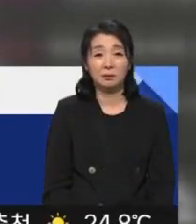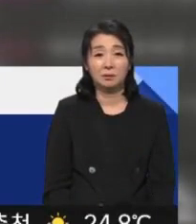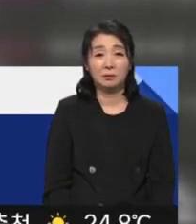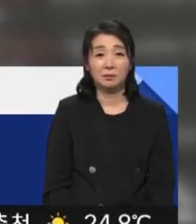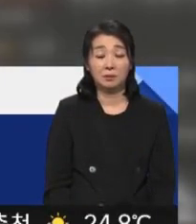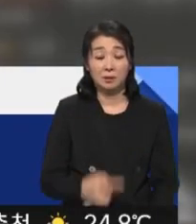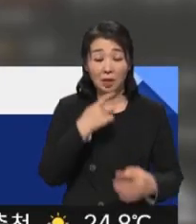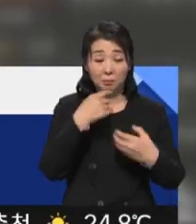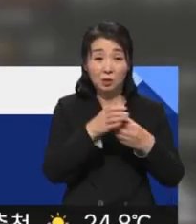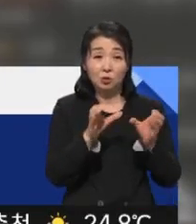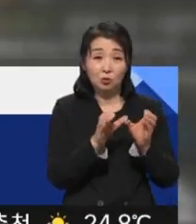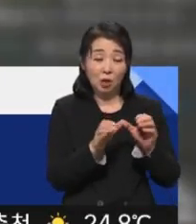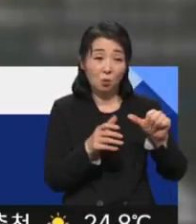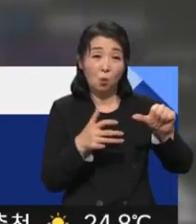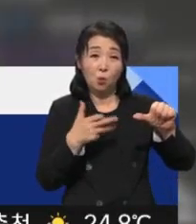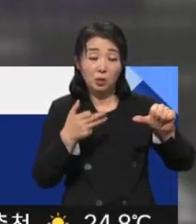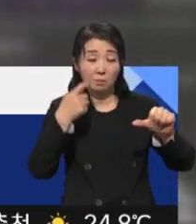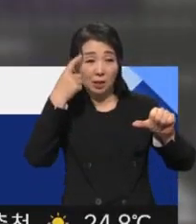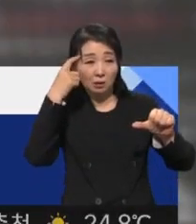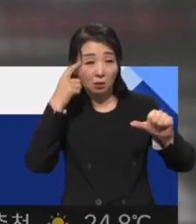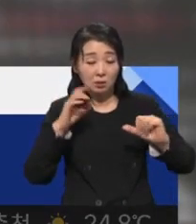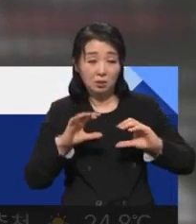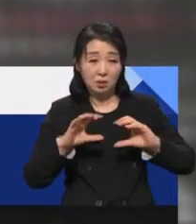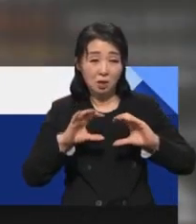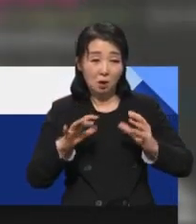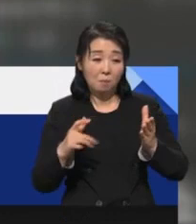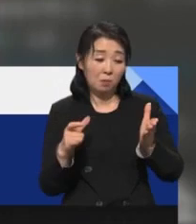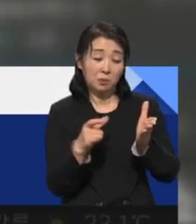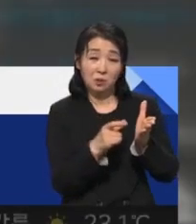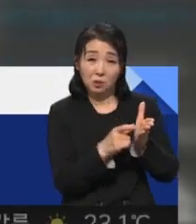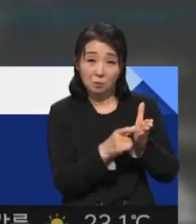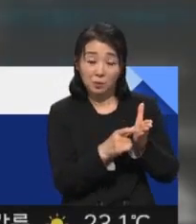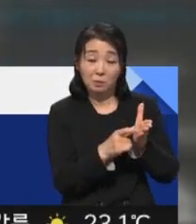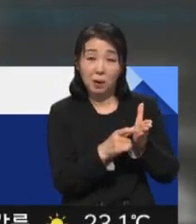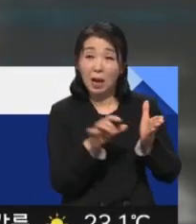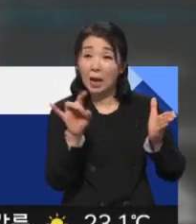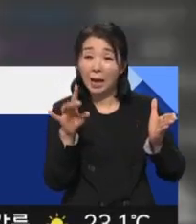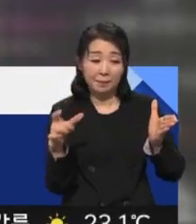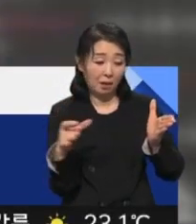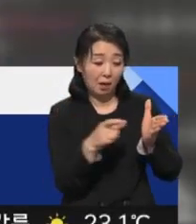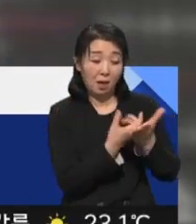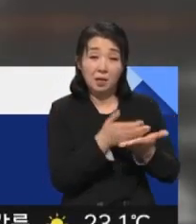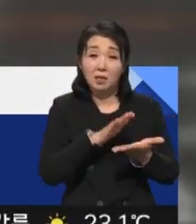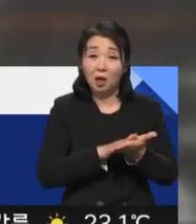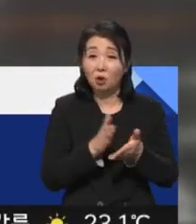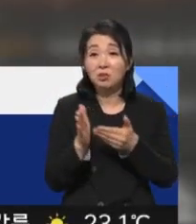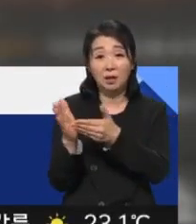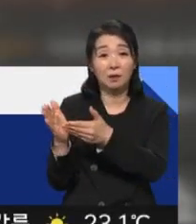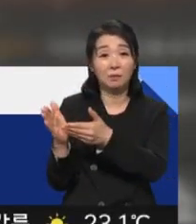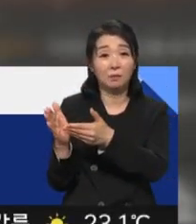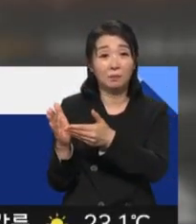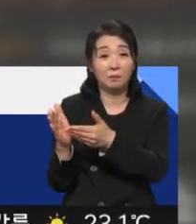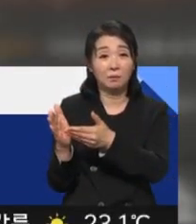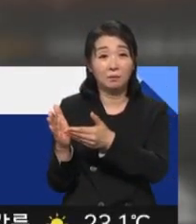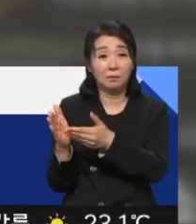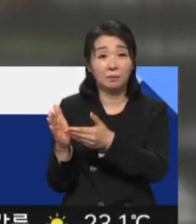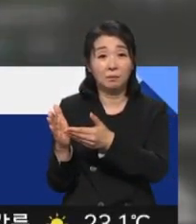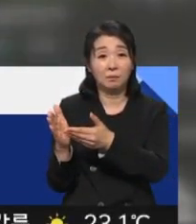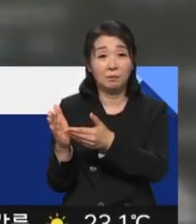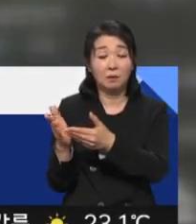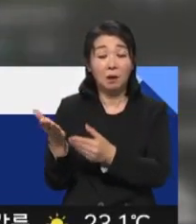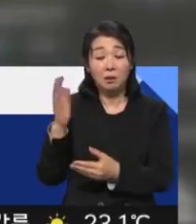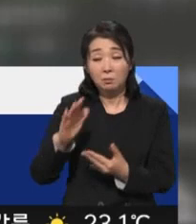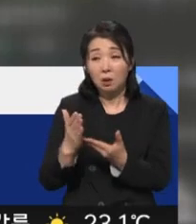민주당이 5.18 정신을 헌법 전문에 올리는 원포인트, 원포인트 개헌을 제안을 했잖아요. 그런데 예.